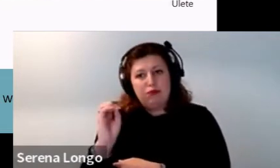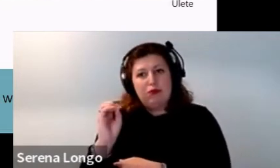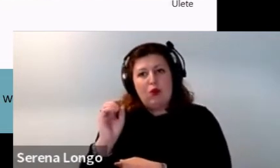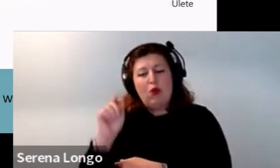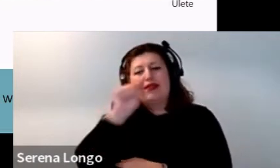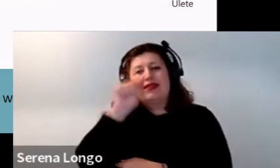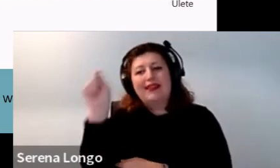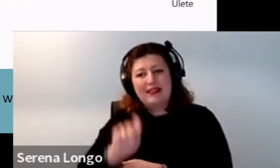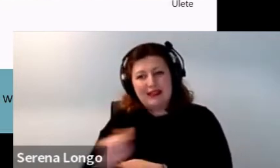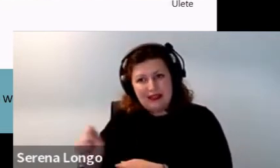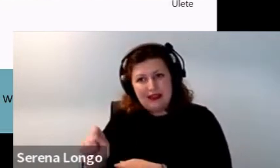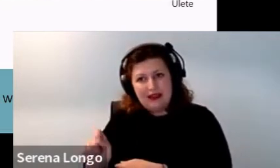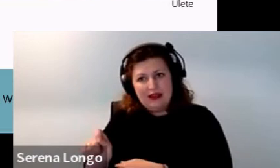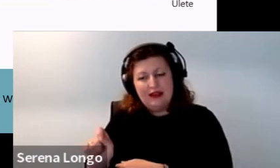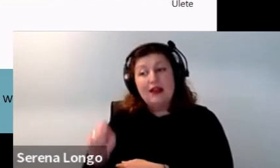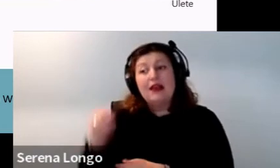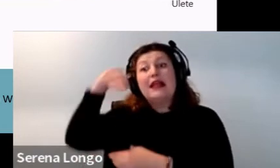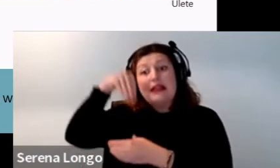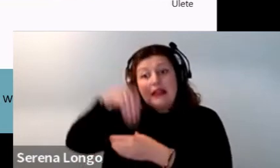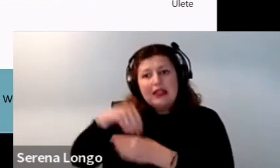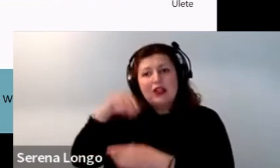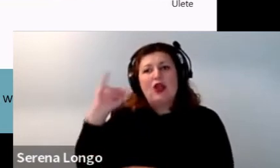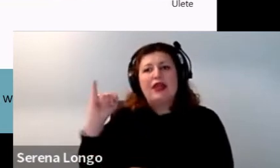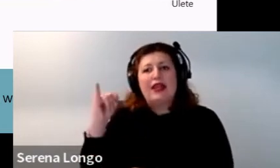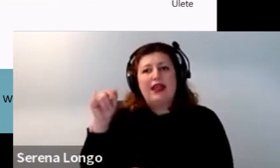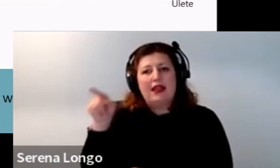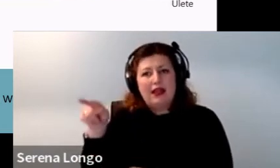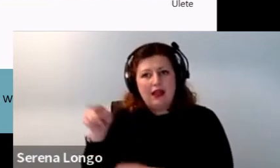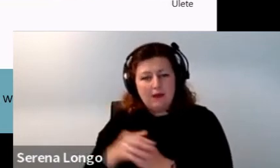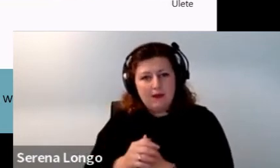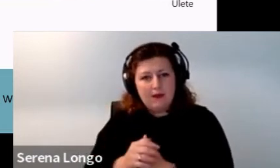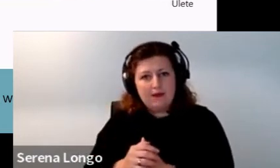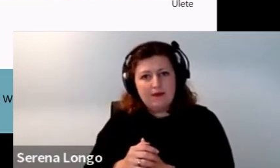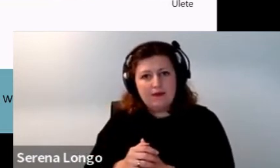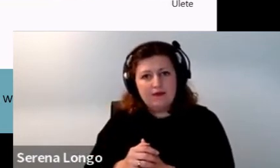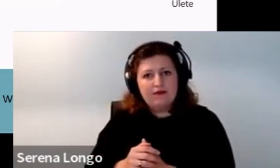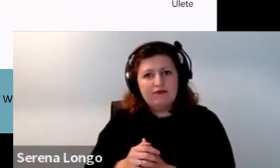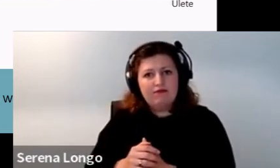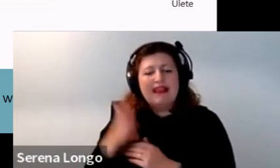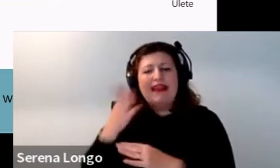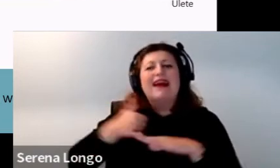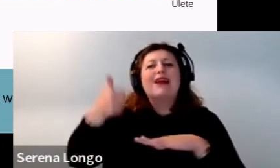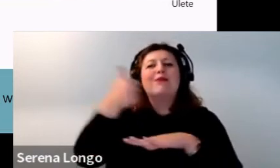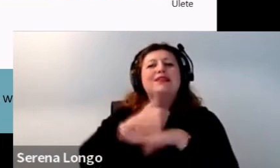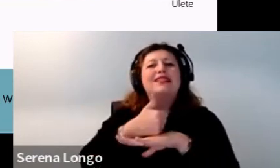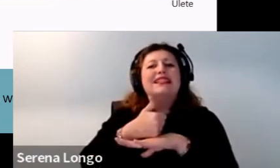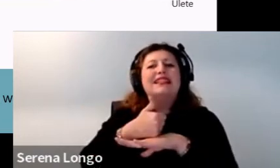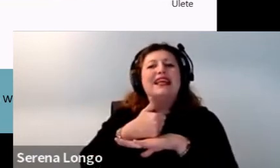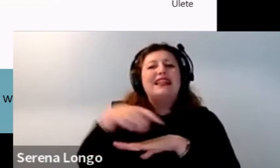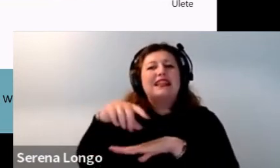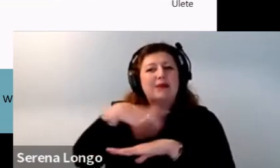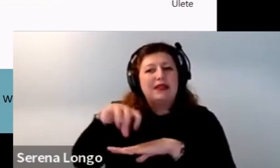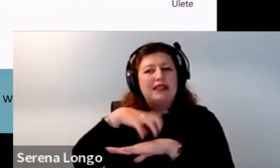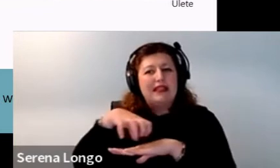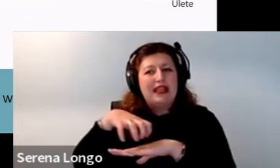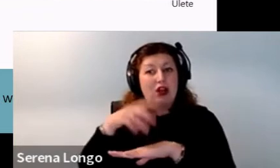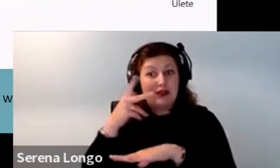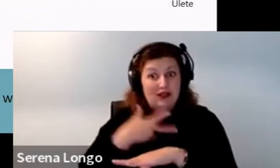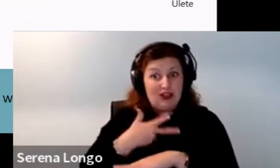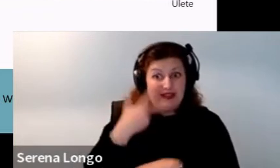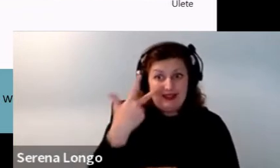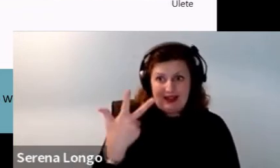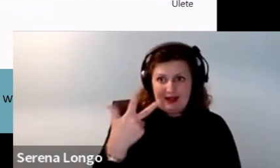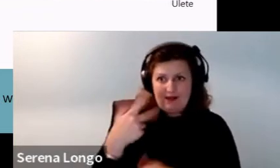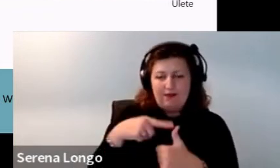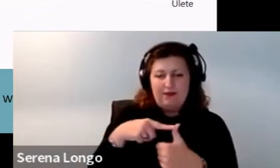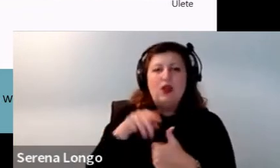IBO ad Iringa. Dopodiché il rappresentante del ministero, si sta parlando di tre ministeri diversi: